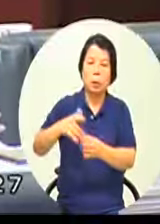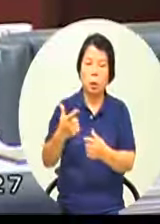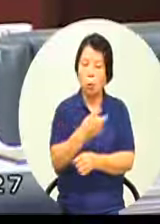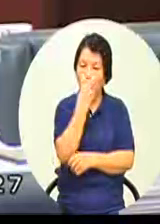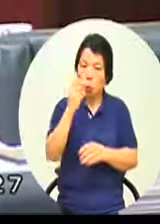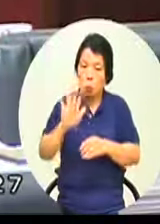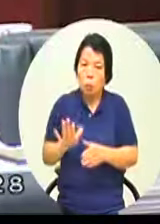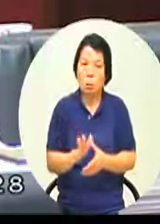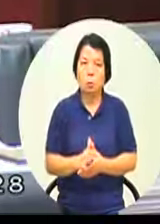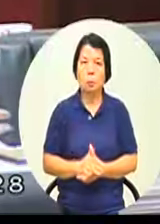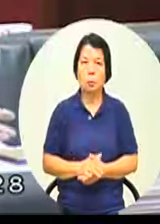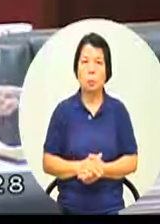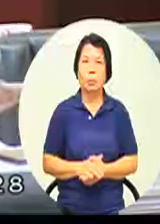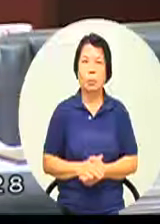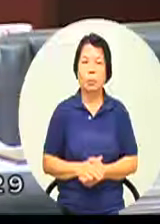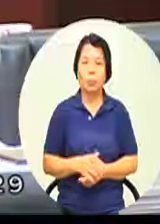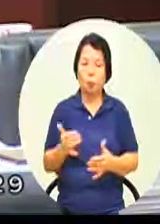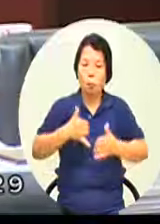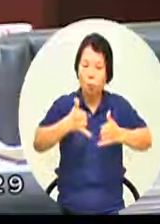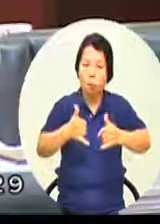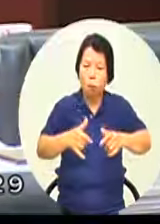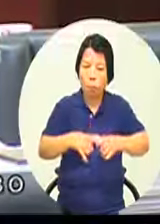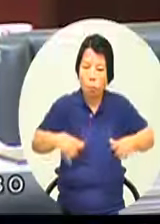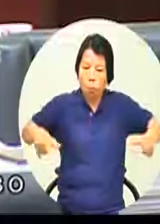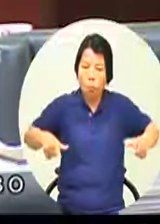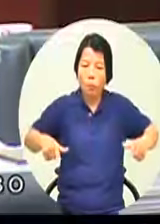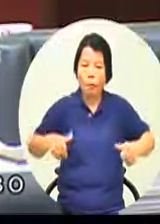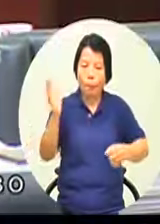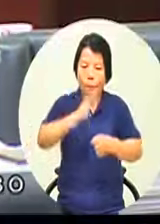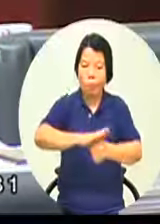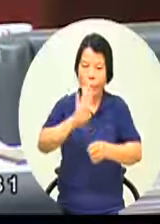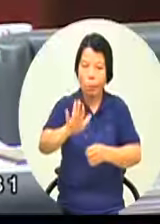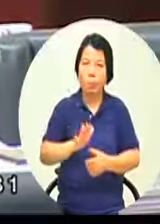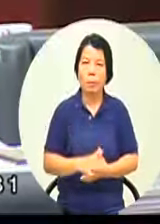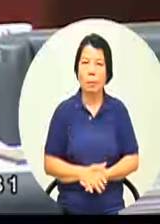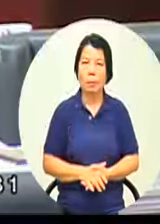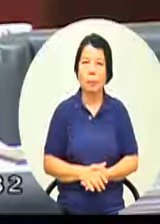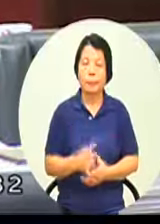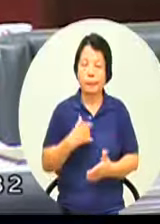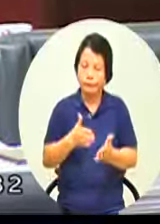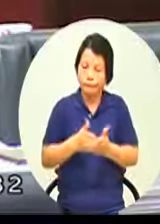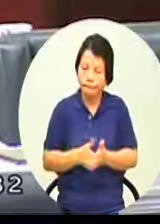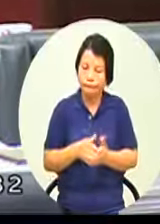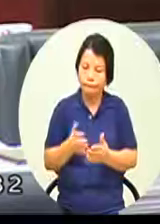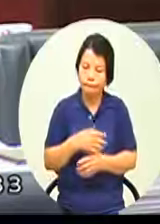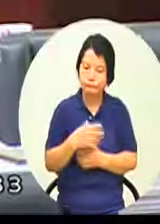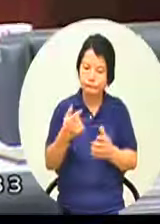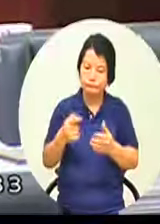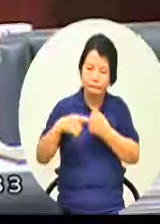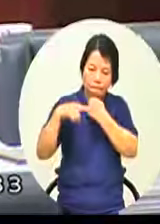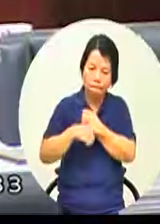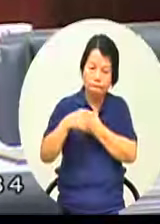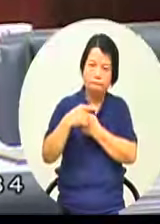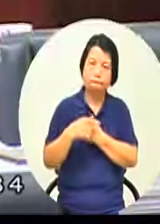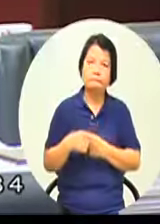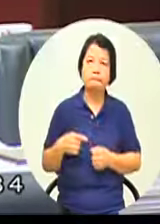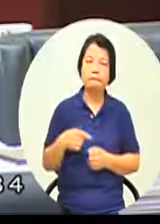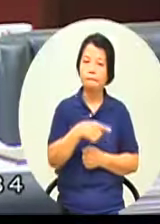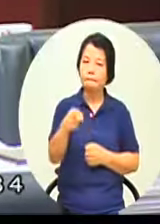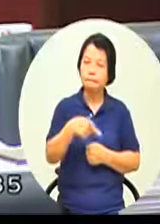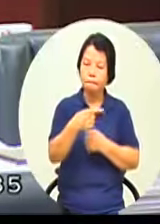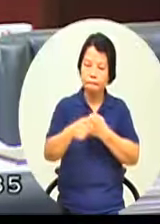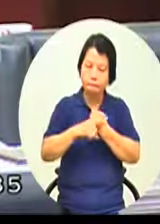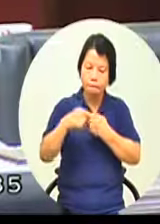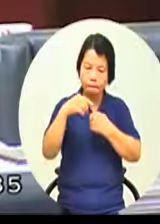不是没有啊，道路扩宽你们就加盖了啊。所以我现在要跟你一起来探讨哈，就是我希望这